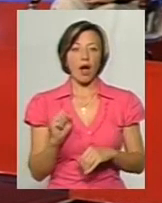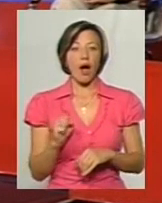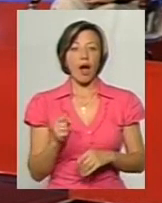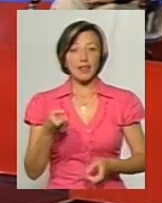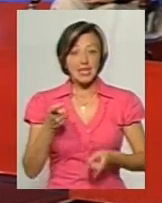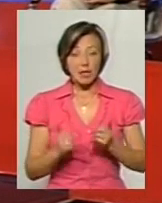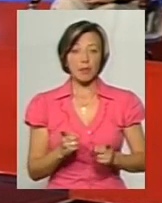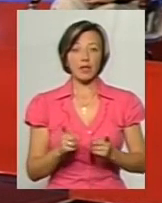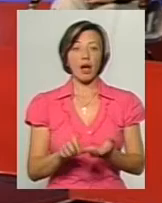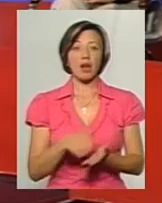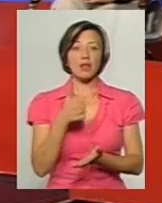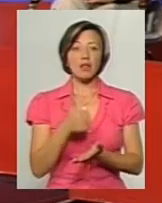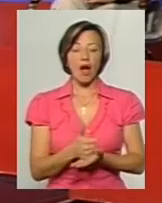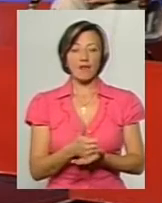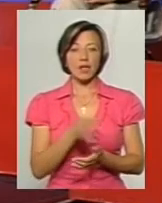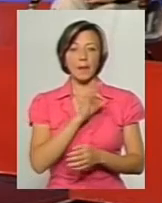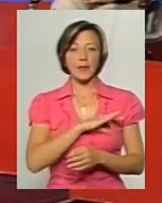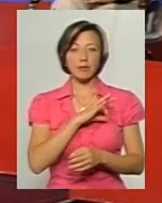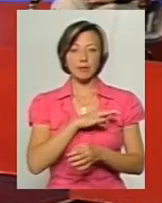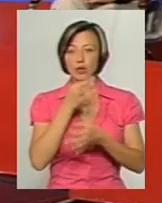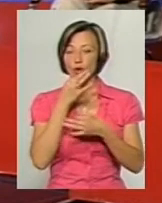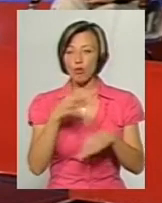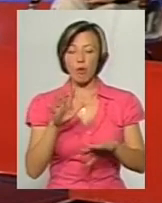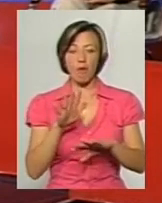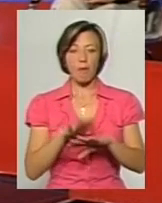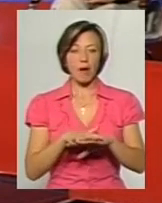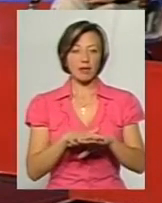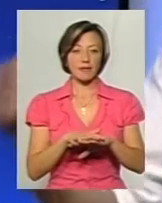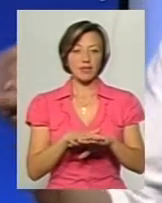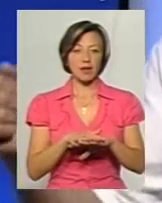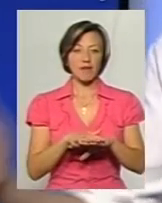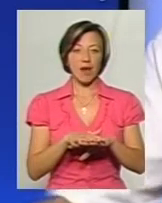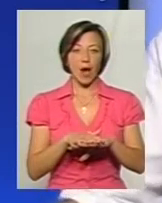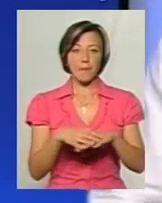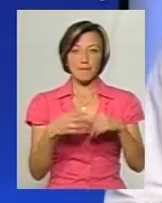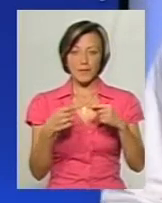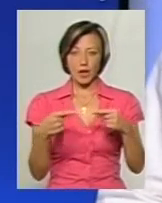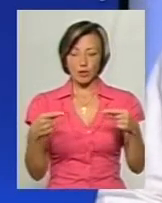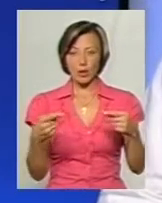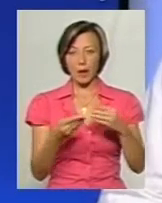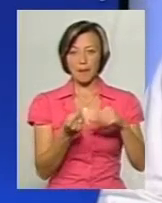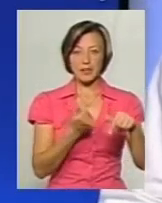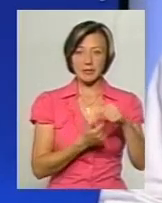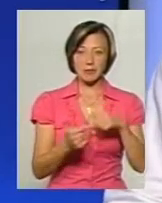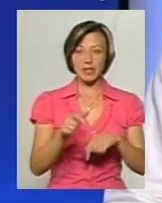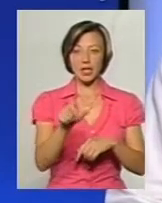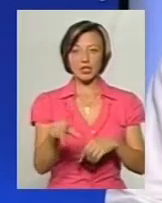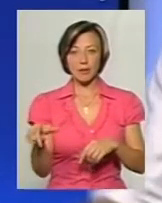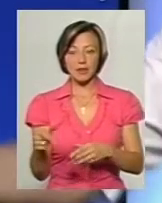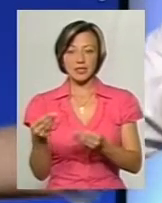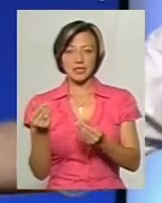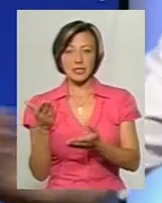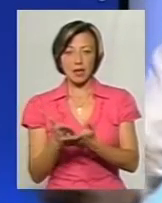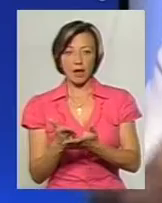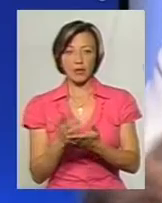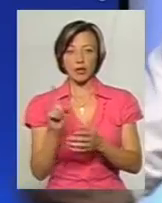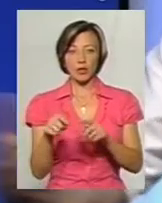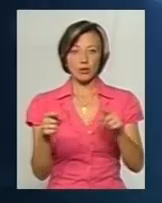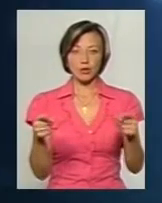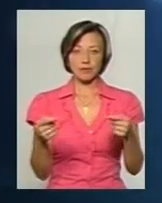деле главный потребитель любого банковского продукта, предприниматель и гражданин с деньгами, и тот, и другой